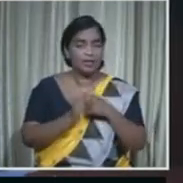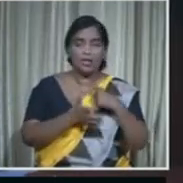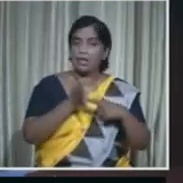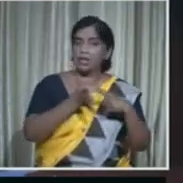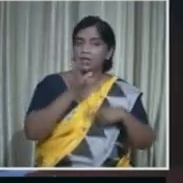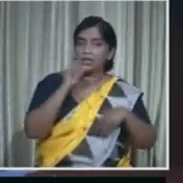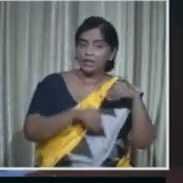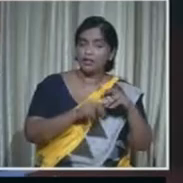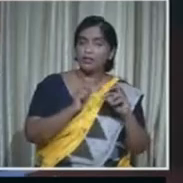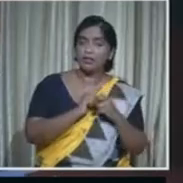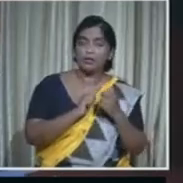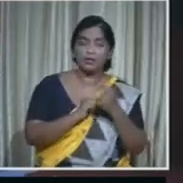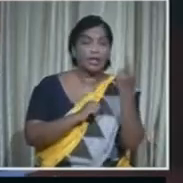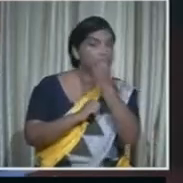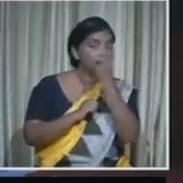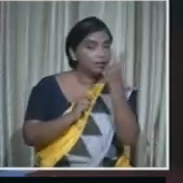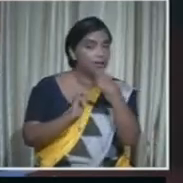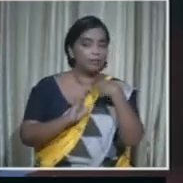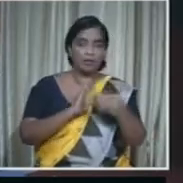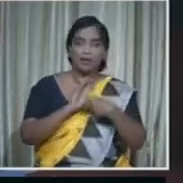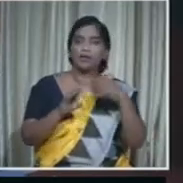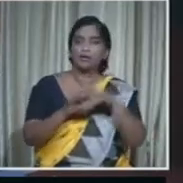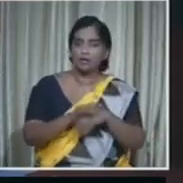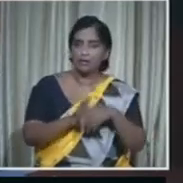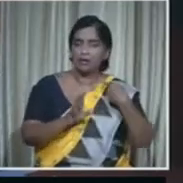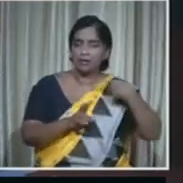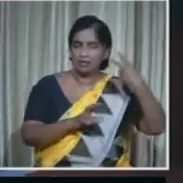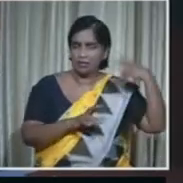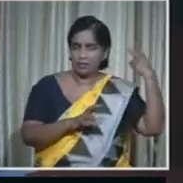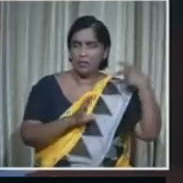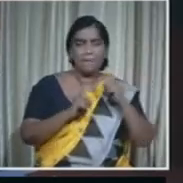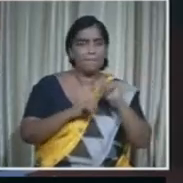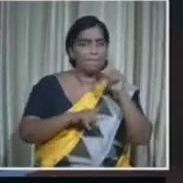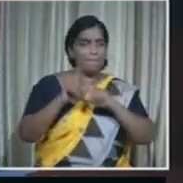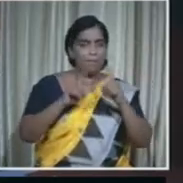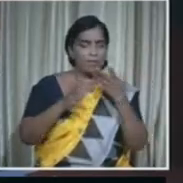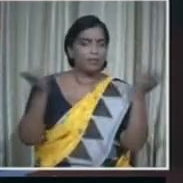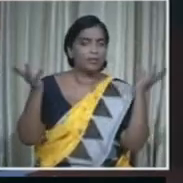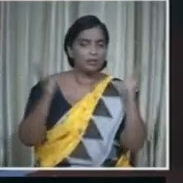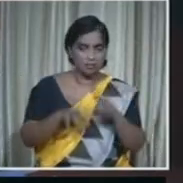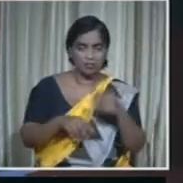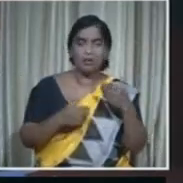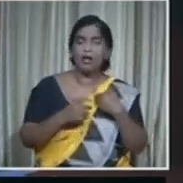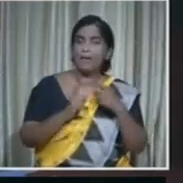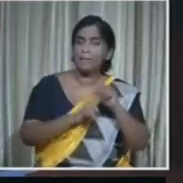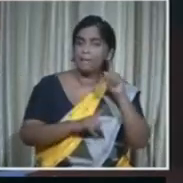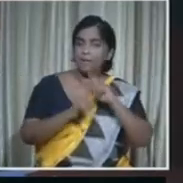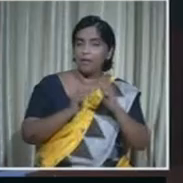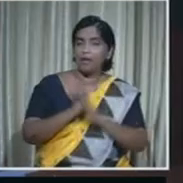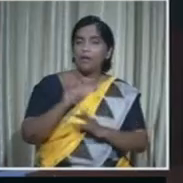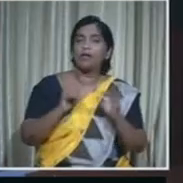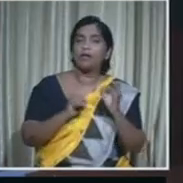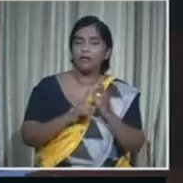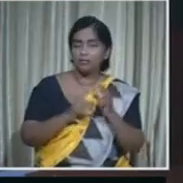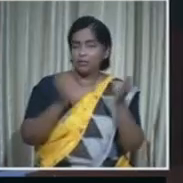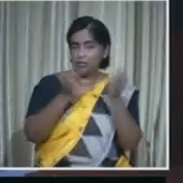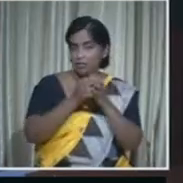අර්බුදයක් කියන දෙකම තිබෙනවා. ඊට දින කීපයකට පස්සෙ පාර්ලිමේන්තුව රැස්ුණාම පාර්ලිමේන්තු මන්ත්‍රී කණ්ඩායම්